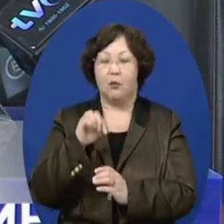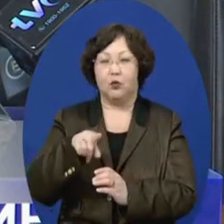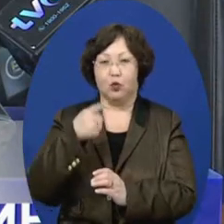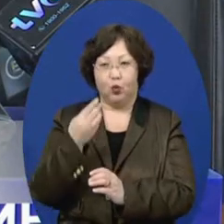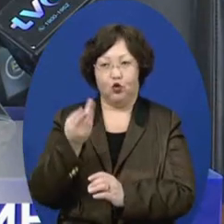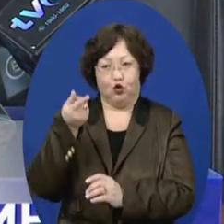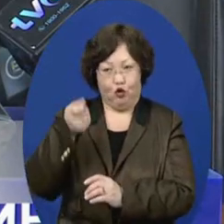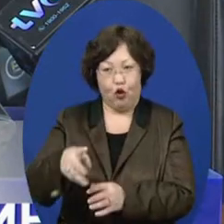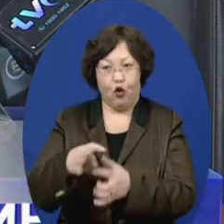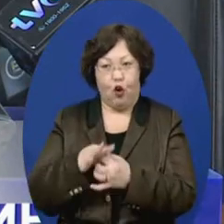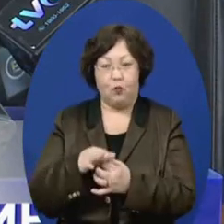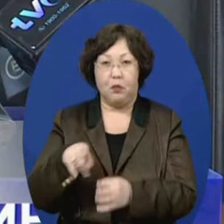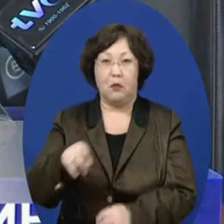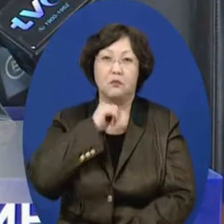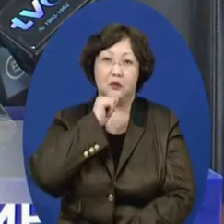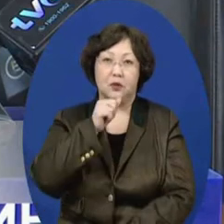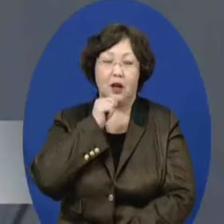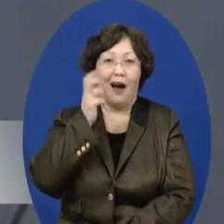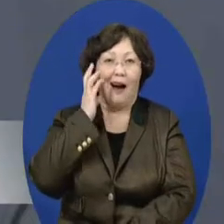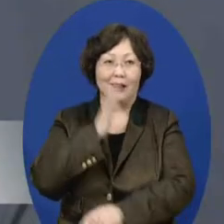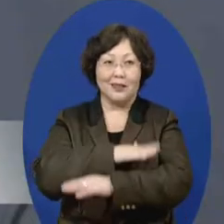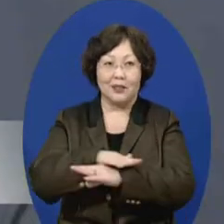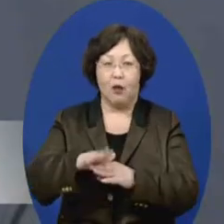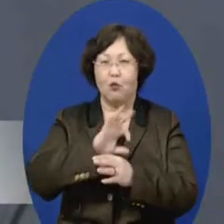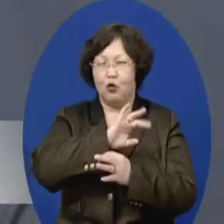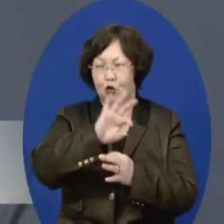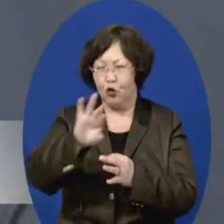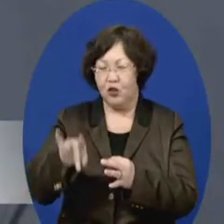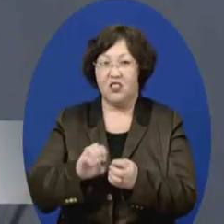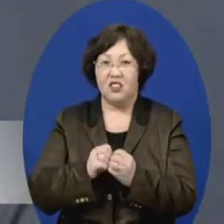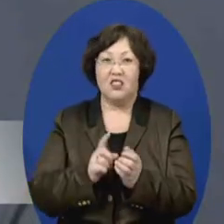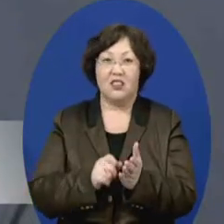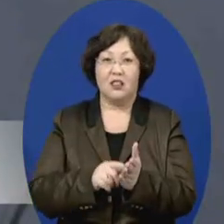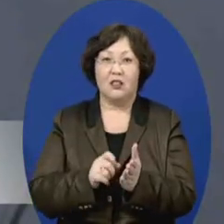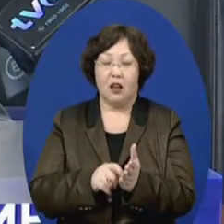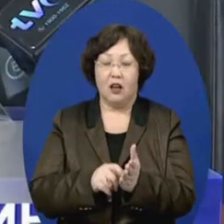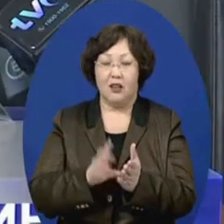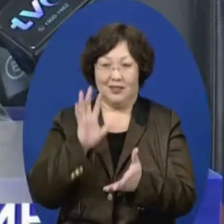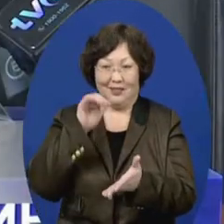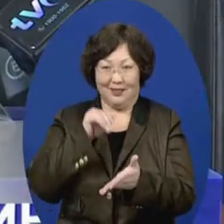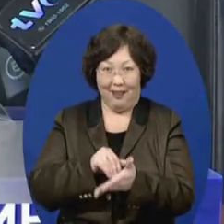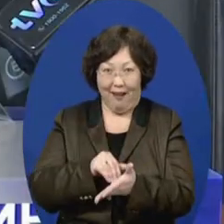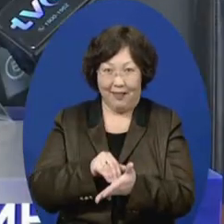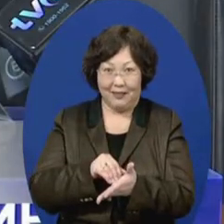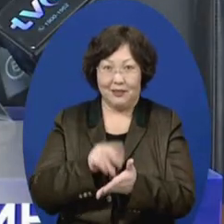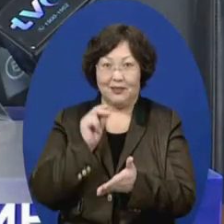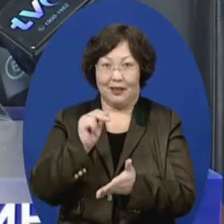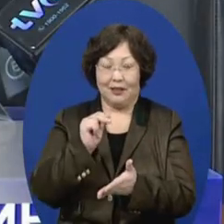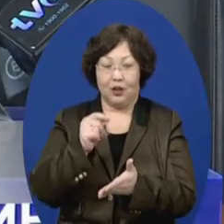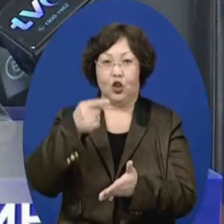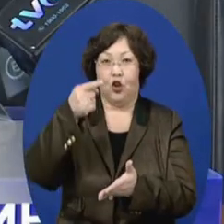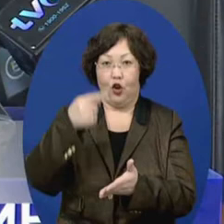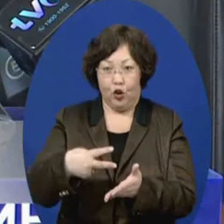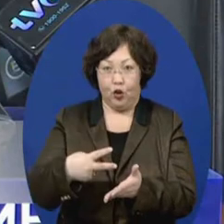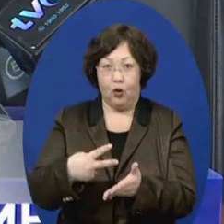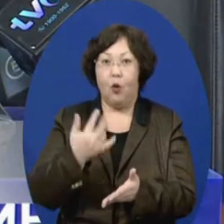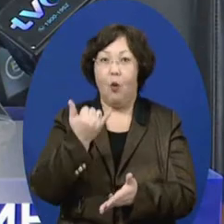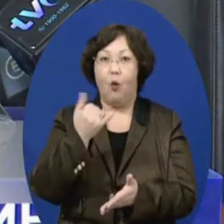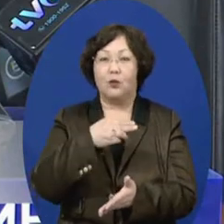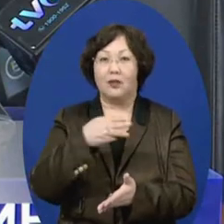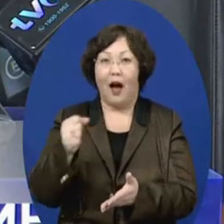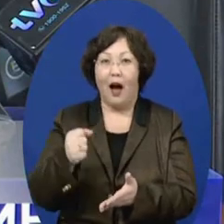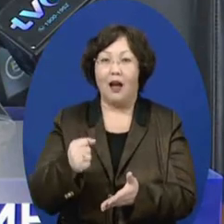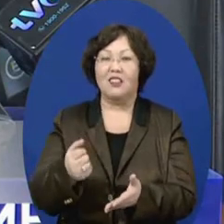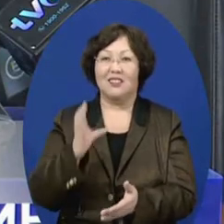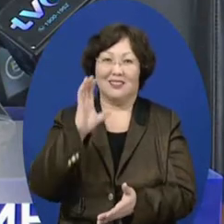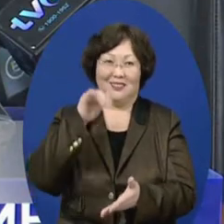хэмжээний цогцоор нь арга хэмжээ авах ёстой гэж харж байгаа. Тэгэхээр бүтээгдэхүүний стандартаас гадна давхар бид нар утааны стандартыг